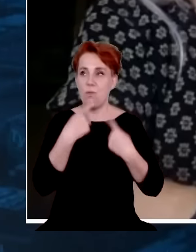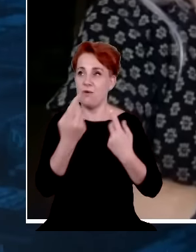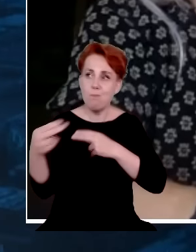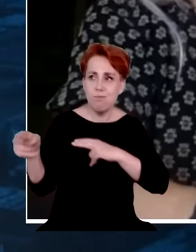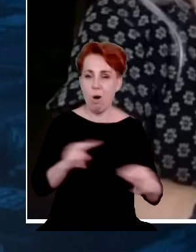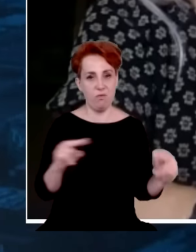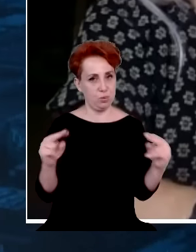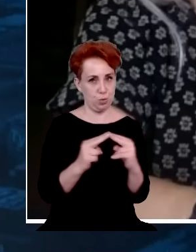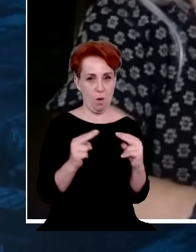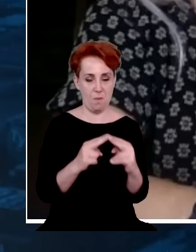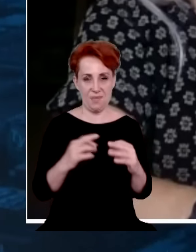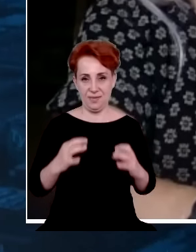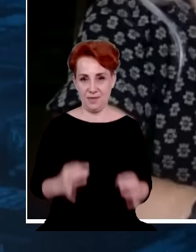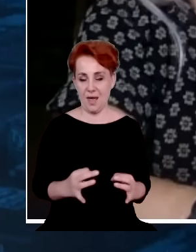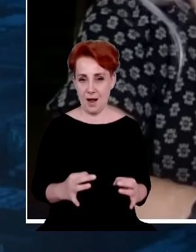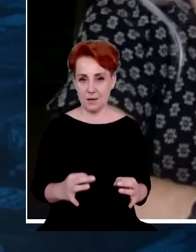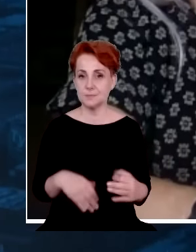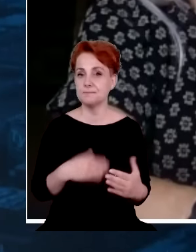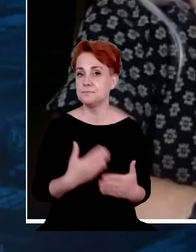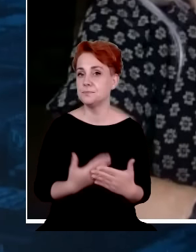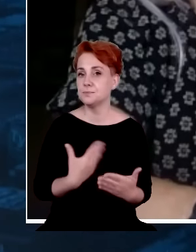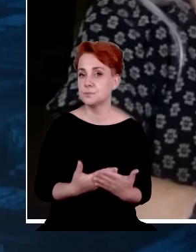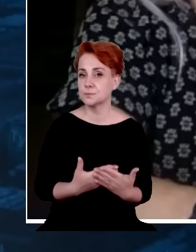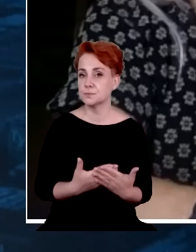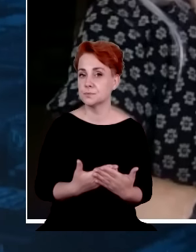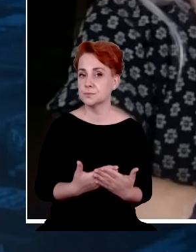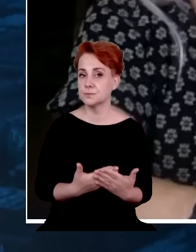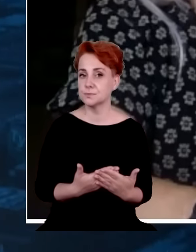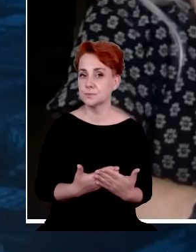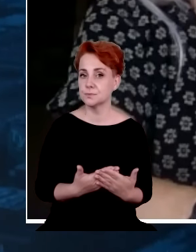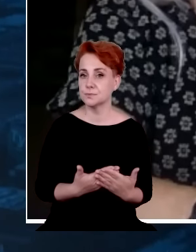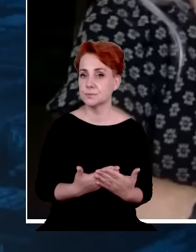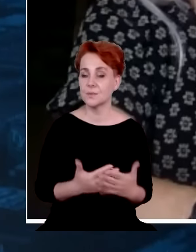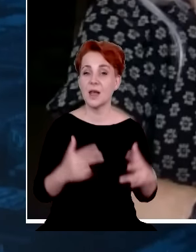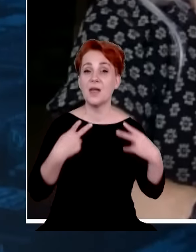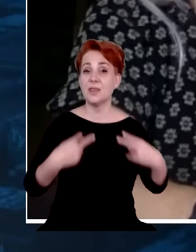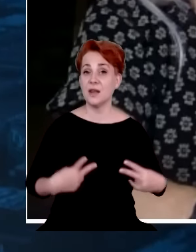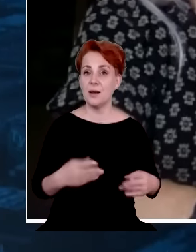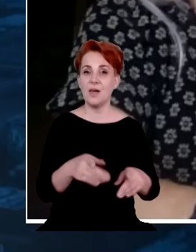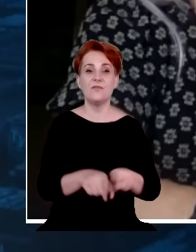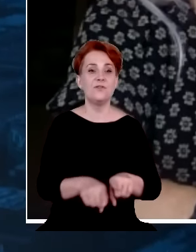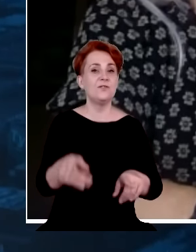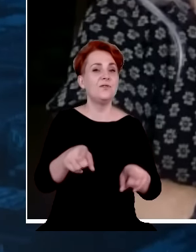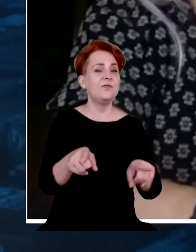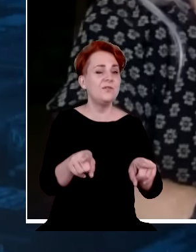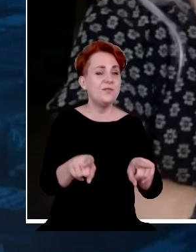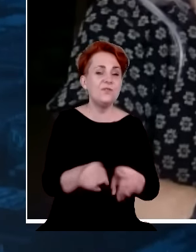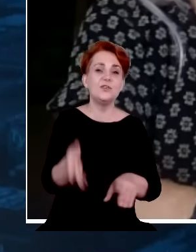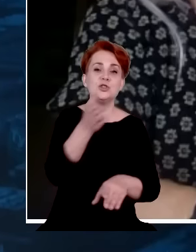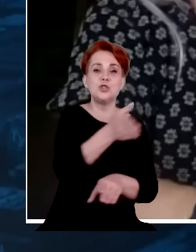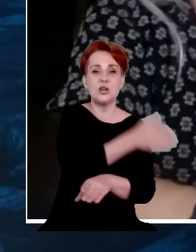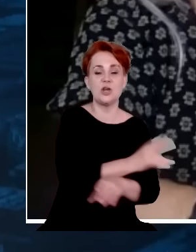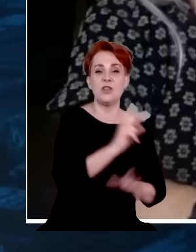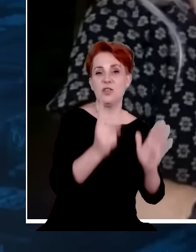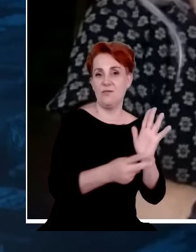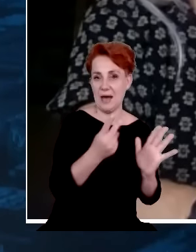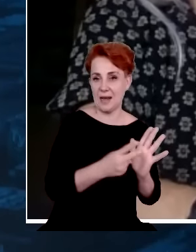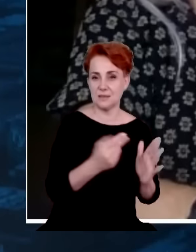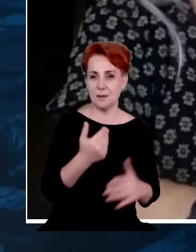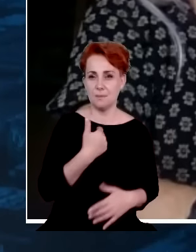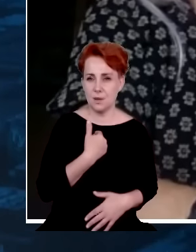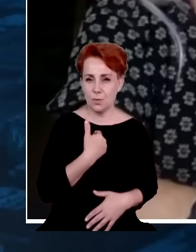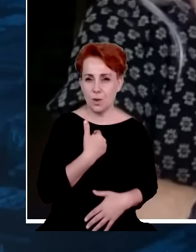że i trybunały wcześniej dwukrotnie i pana pod